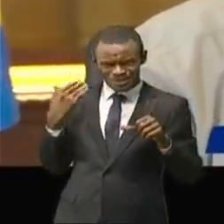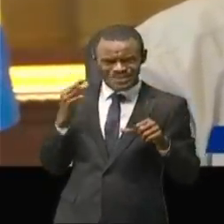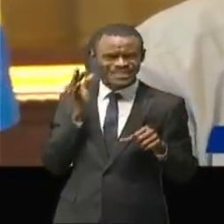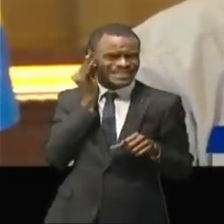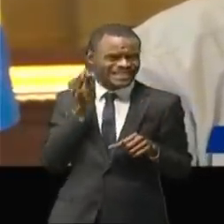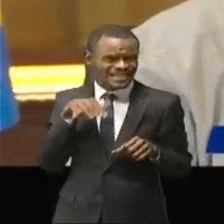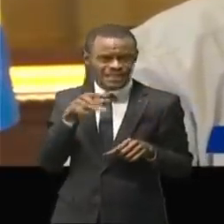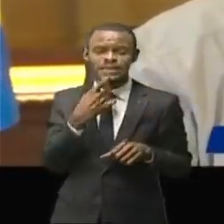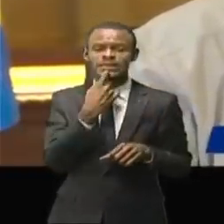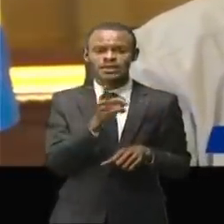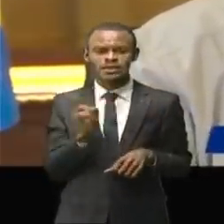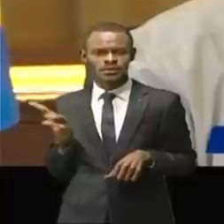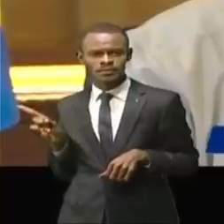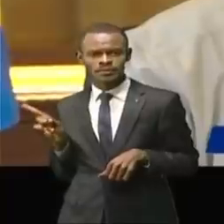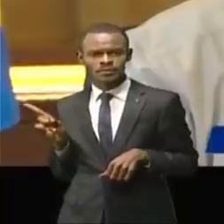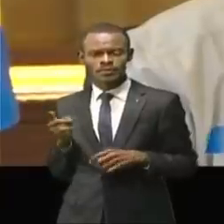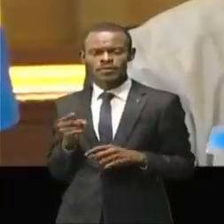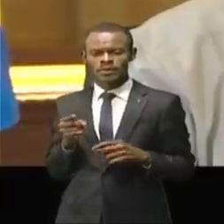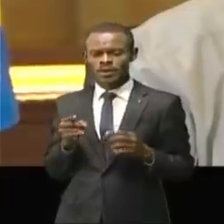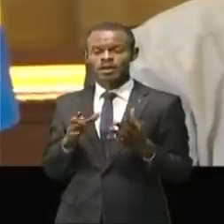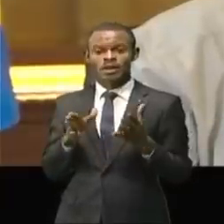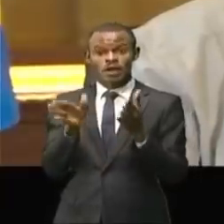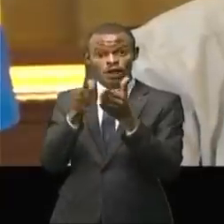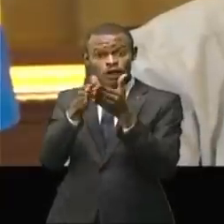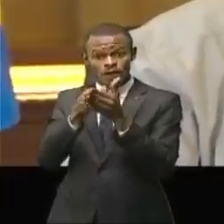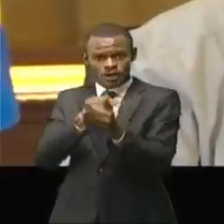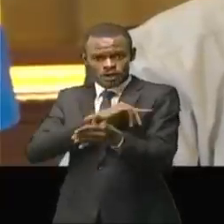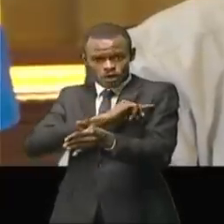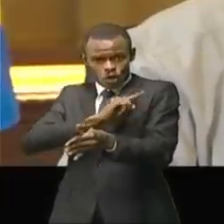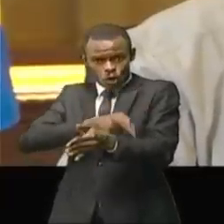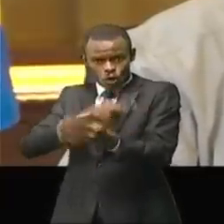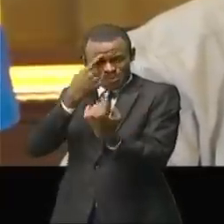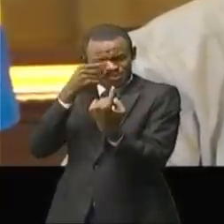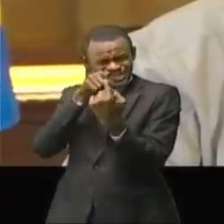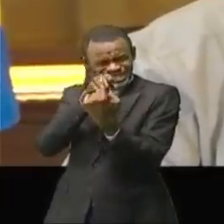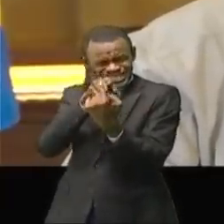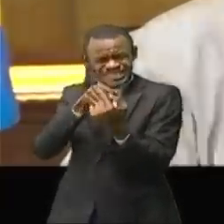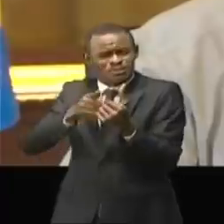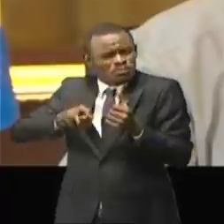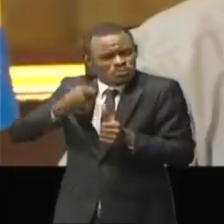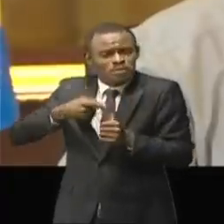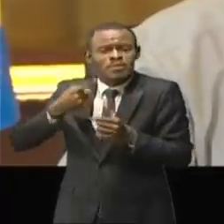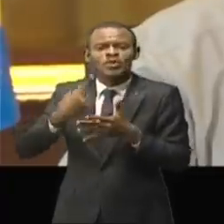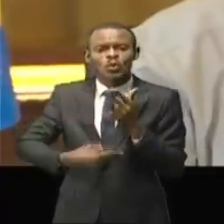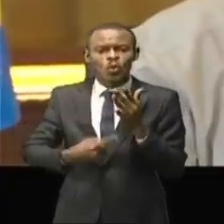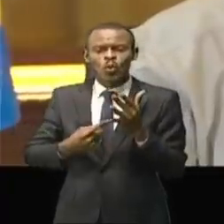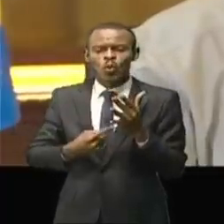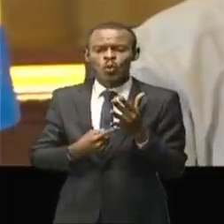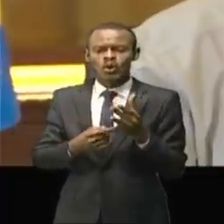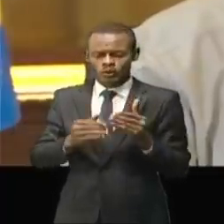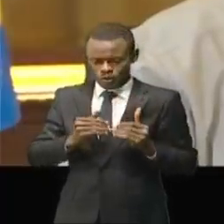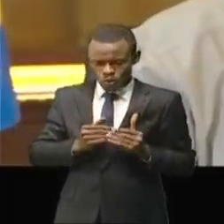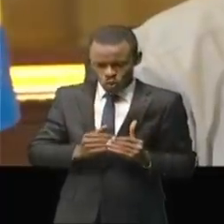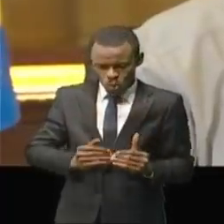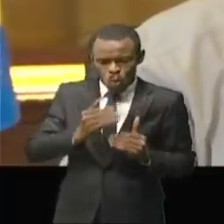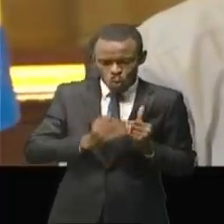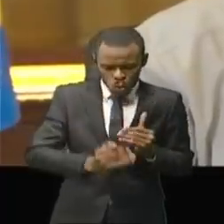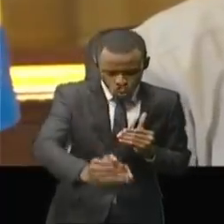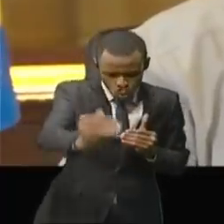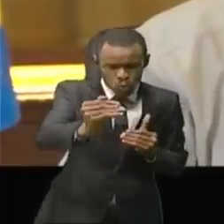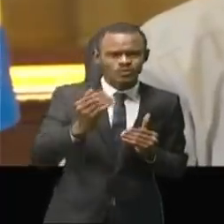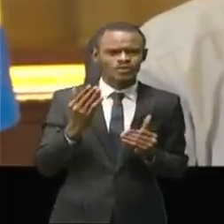principal de cette réunion de Goma c'est justement la continuité de ce que nous avons commencé en aérobie